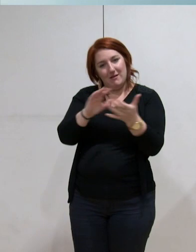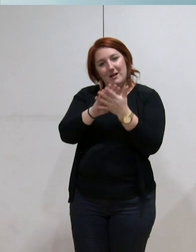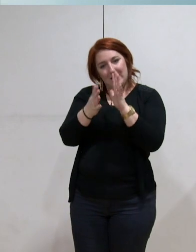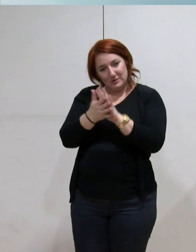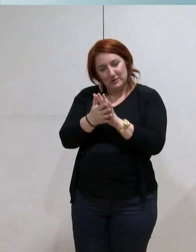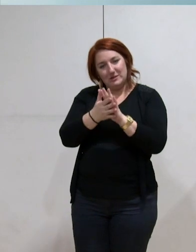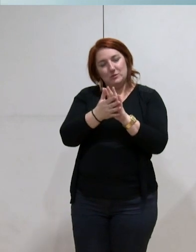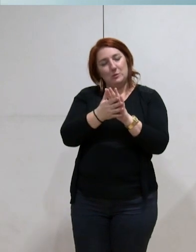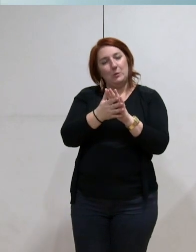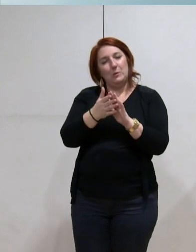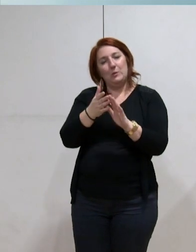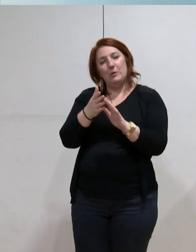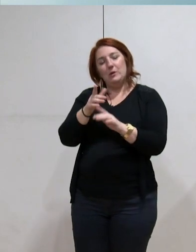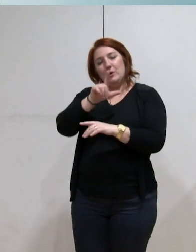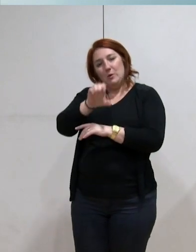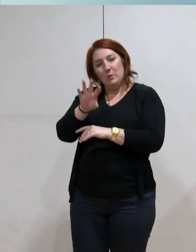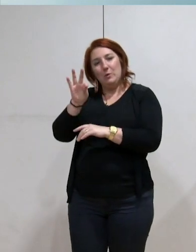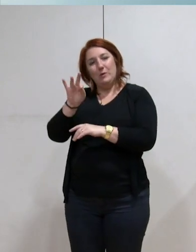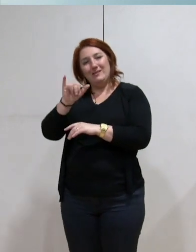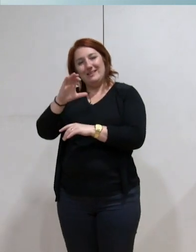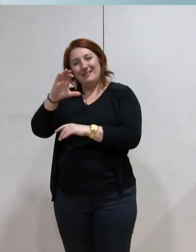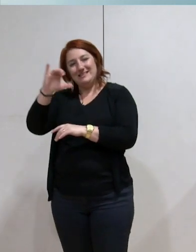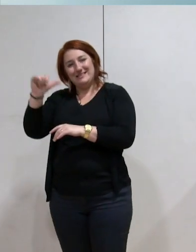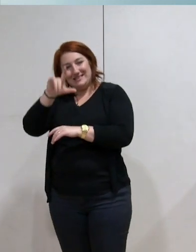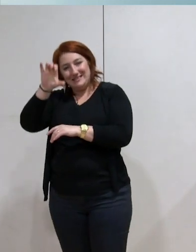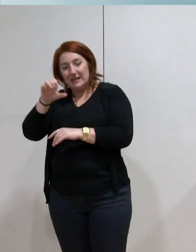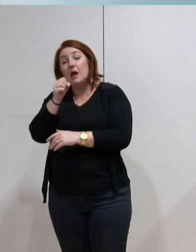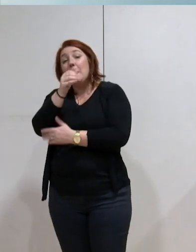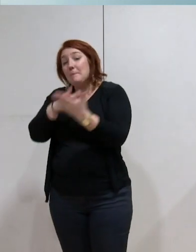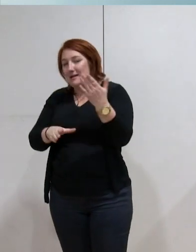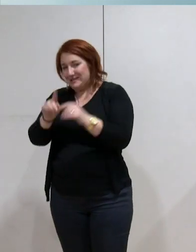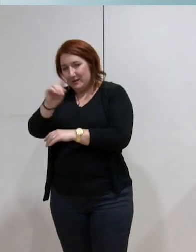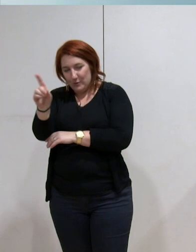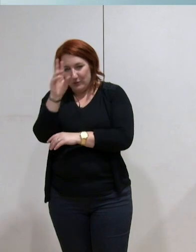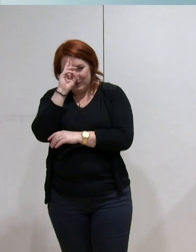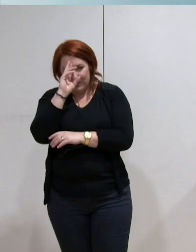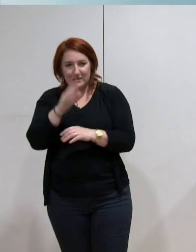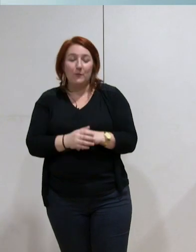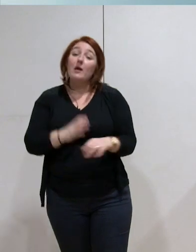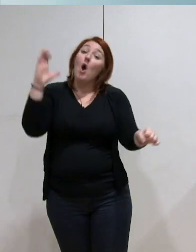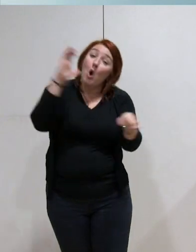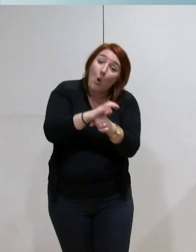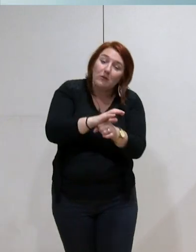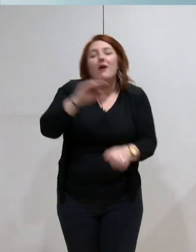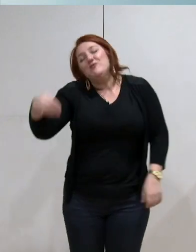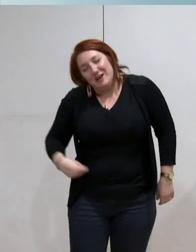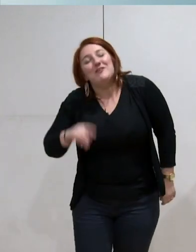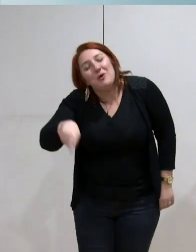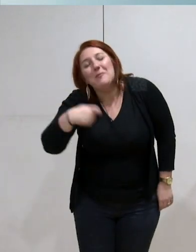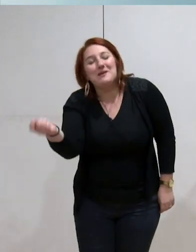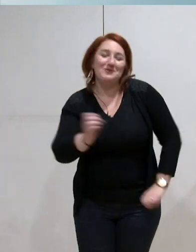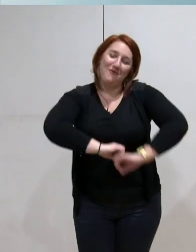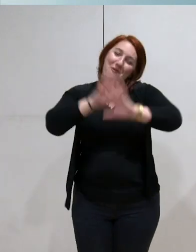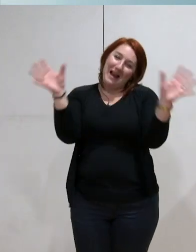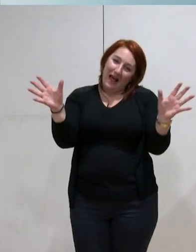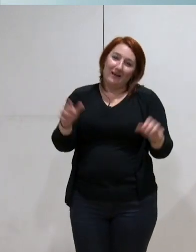certaines baisses et pas que uniquement de subventions partiell euh sinon vous avez tort pour que les choses soient claires de